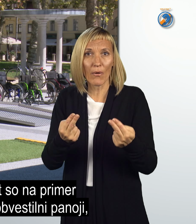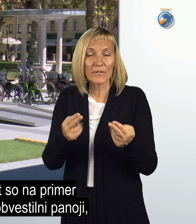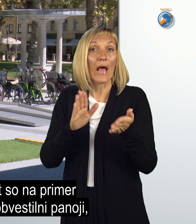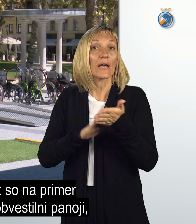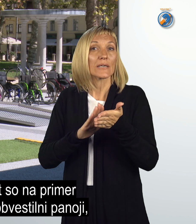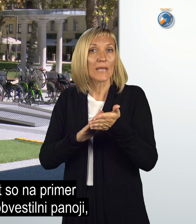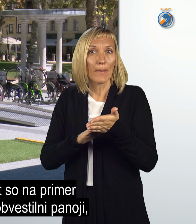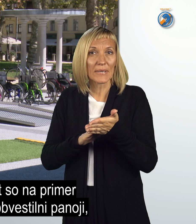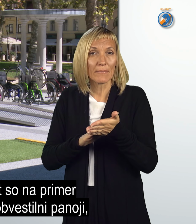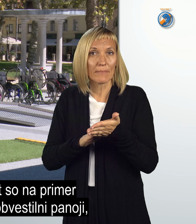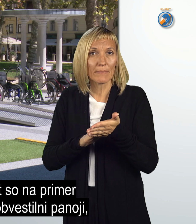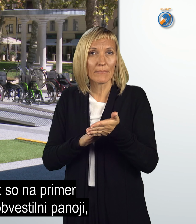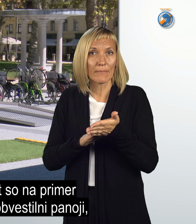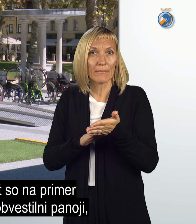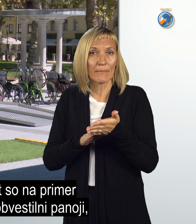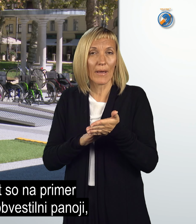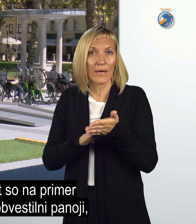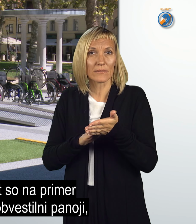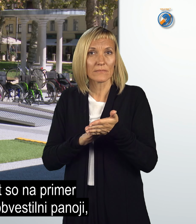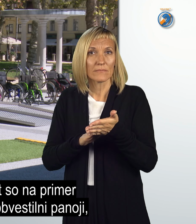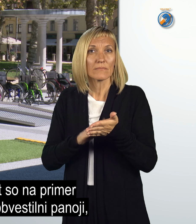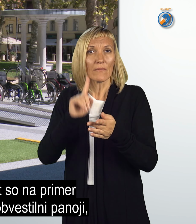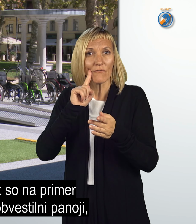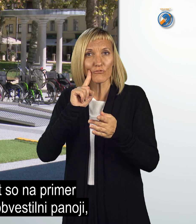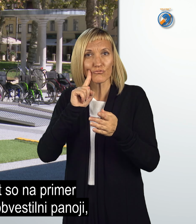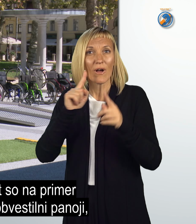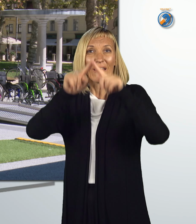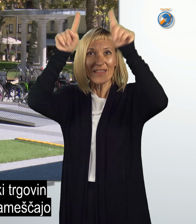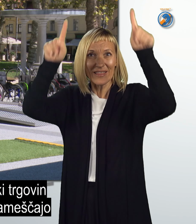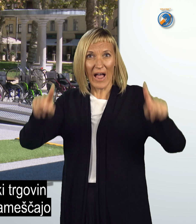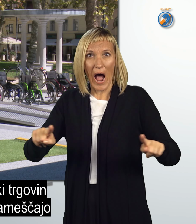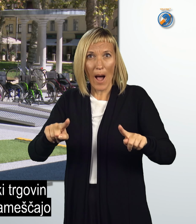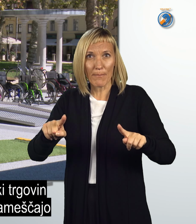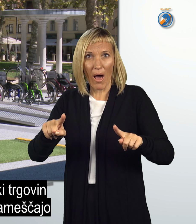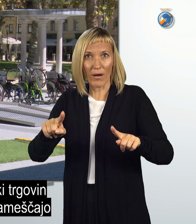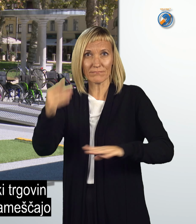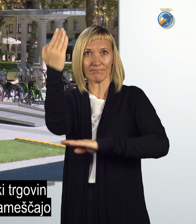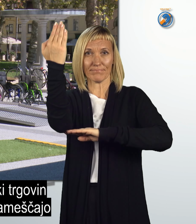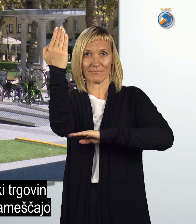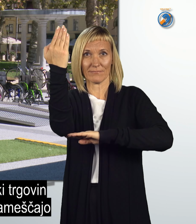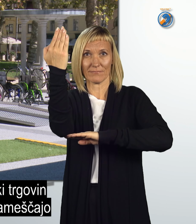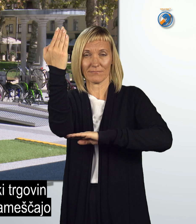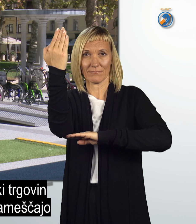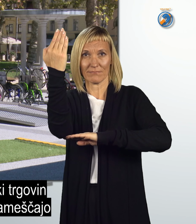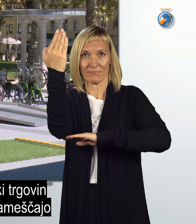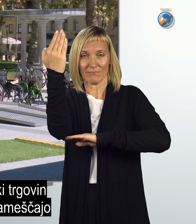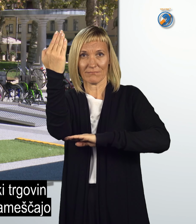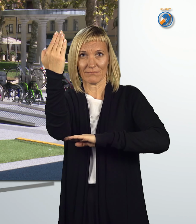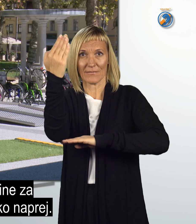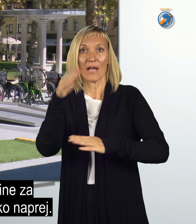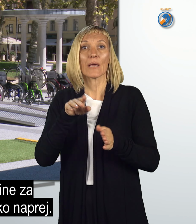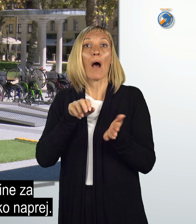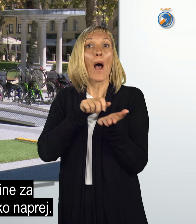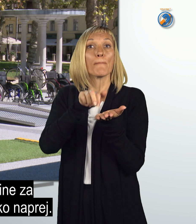so na primer panoji oziroma obvestilni panoji, ki jih lastniki ali trgovine ali gostišč nameščajo